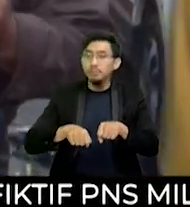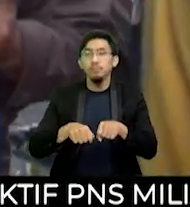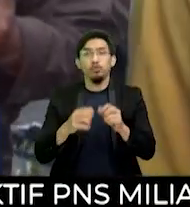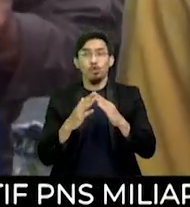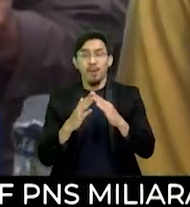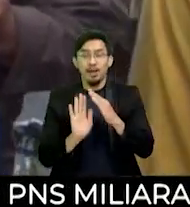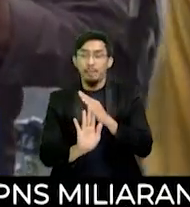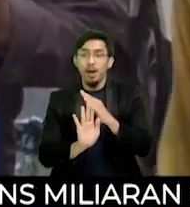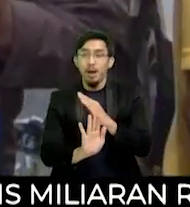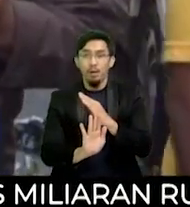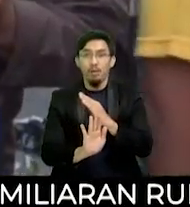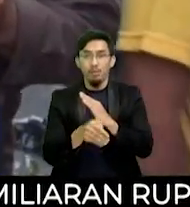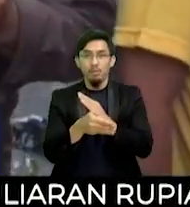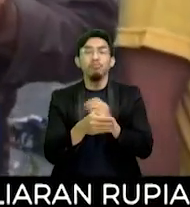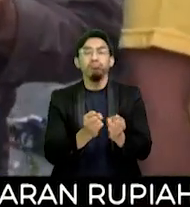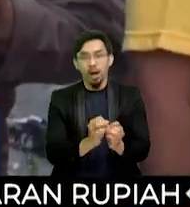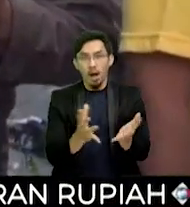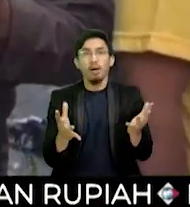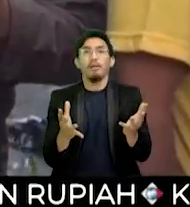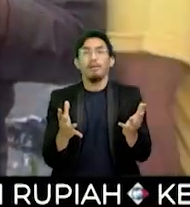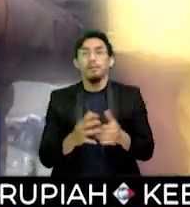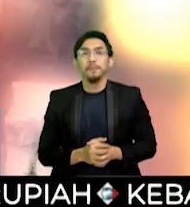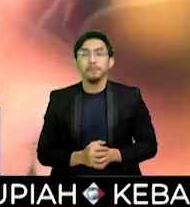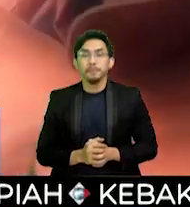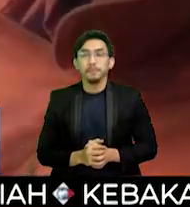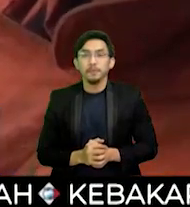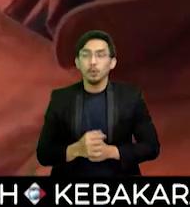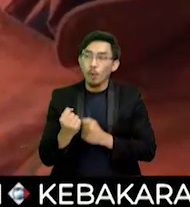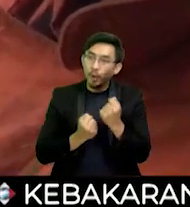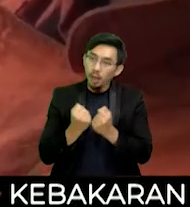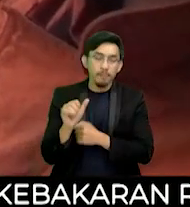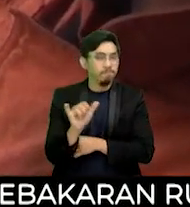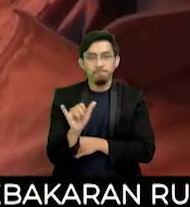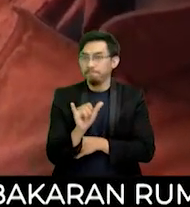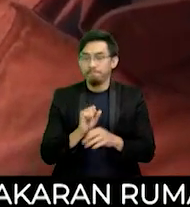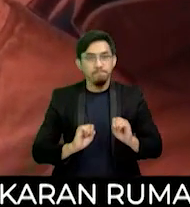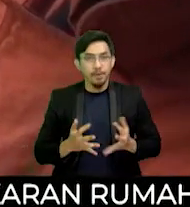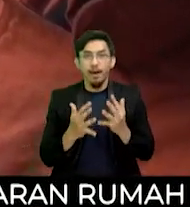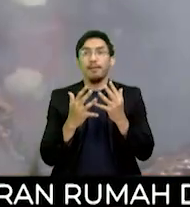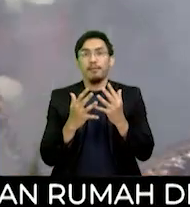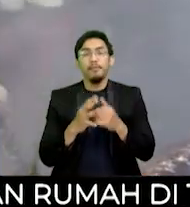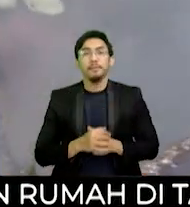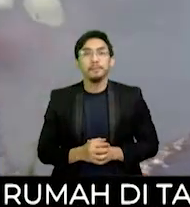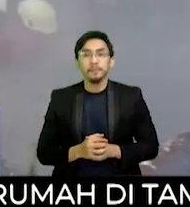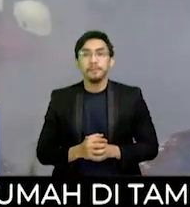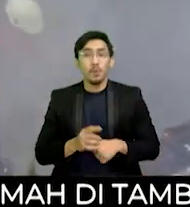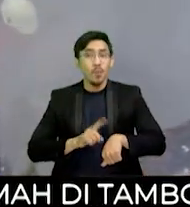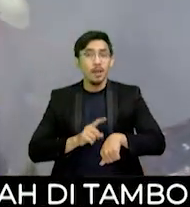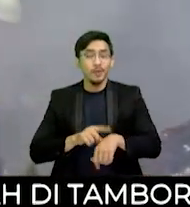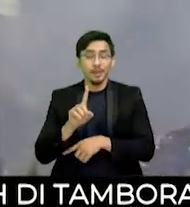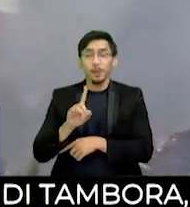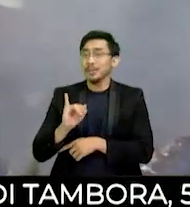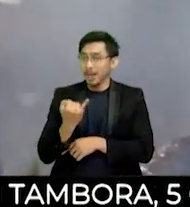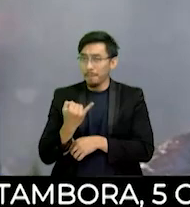anaknya nggak ada nggak berguna anaknya nggak ada jadi mobil bis Hei kebakaran Akhirnya bisa dipadamkan satu jam kemudian setelah